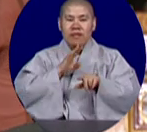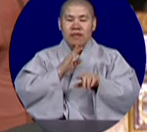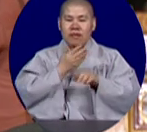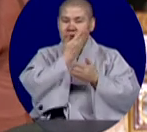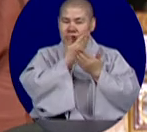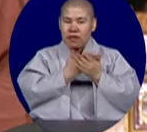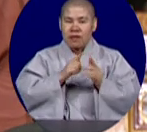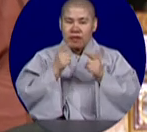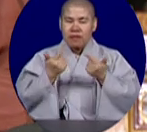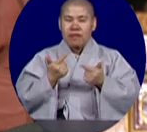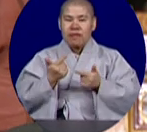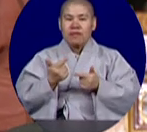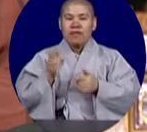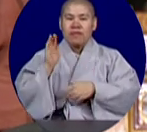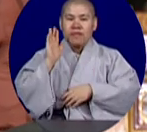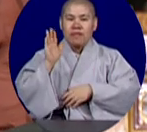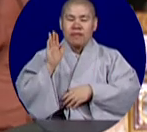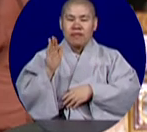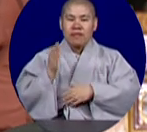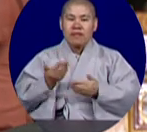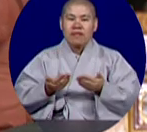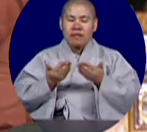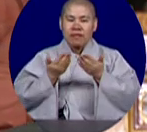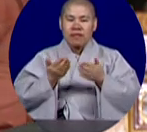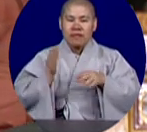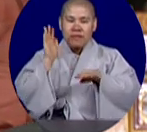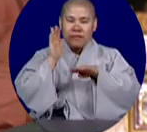않아요. 손바닥을 하나 탁 해서 주었다 이게요.